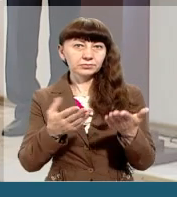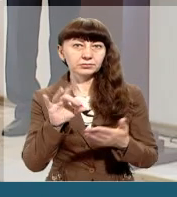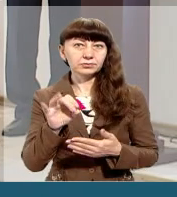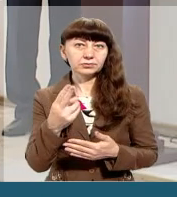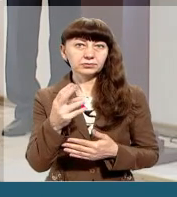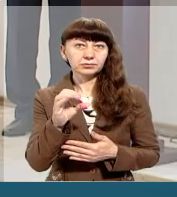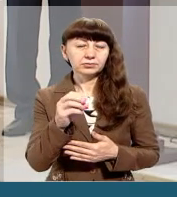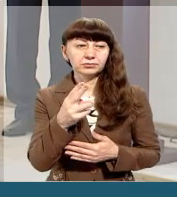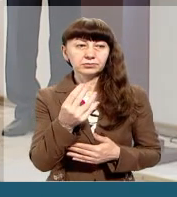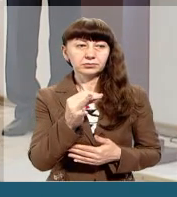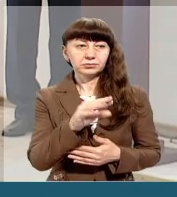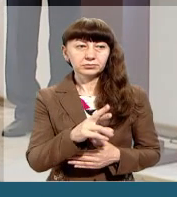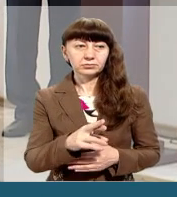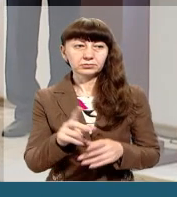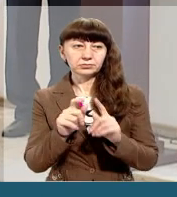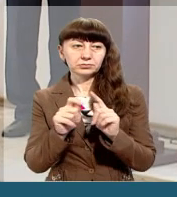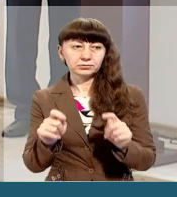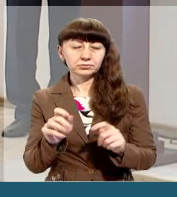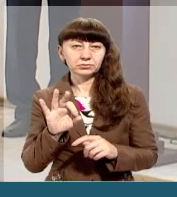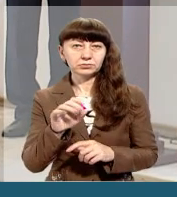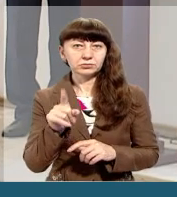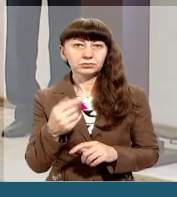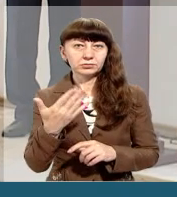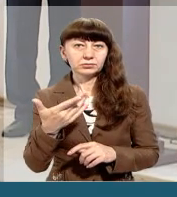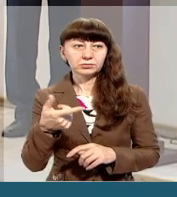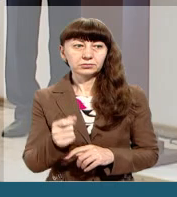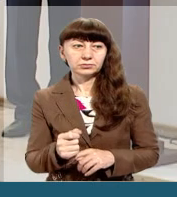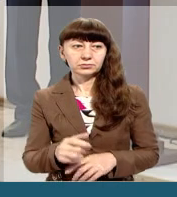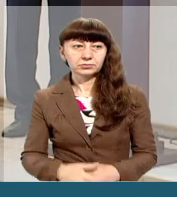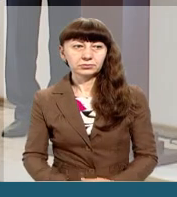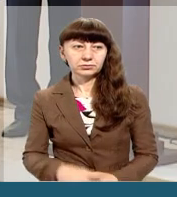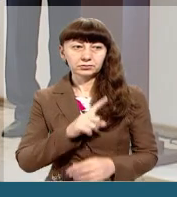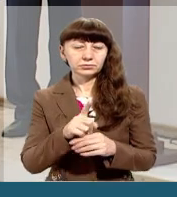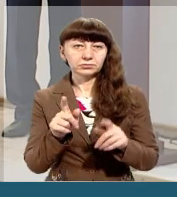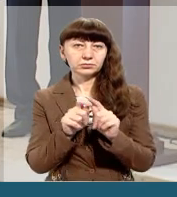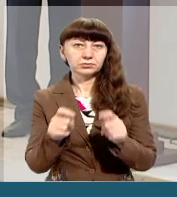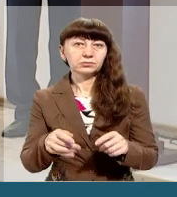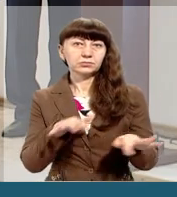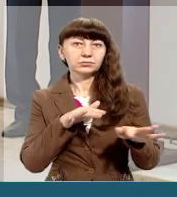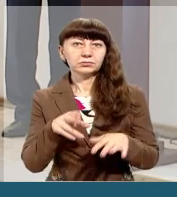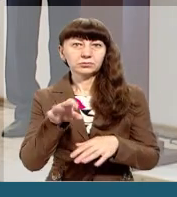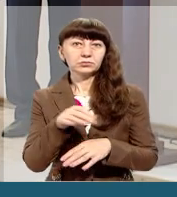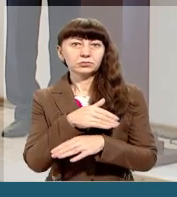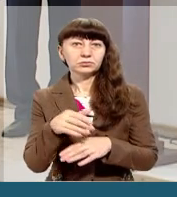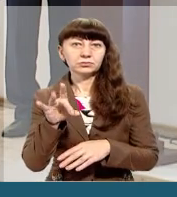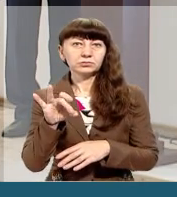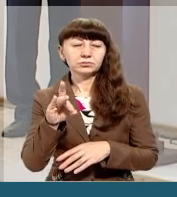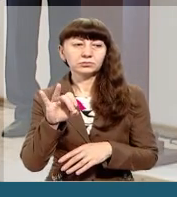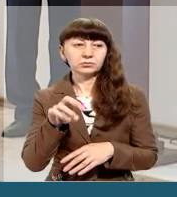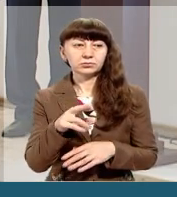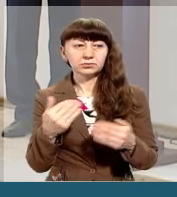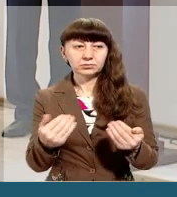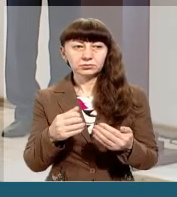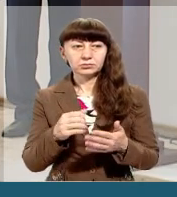компенсацию и открыть эти 0,5 гектара для того, чтобы открыть движение по рабочей. Не соглашаются. Вот теперь